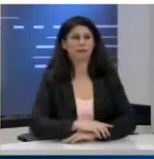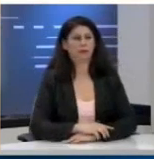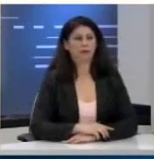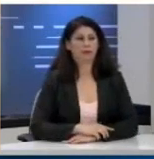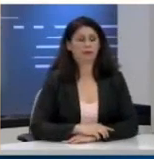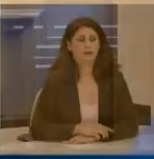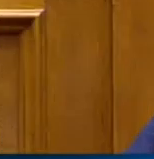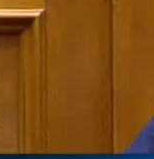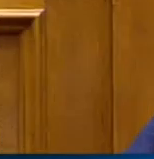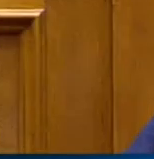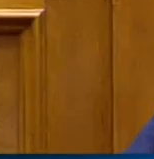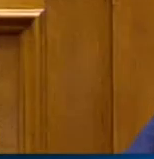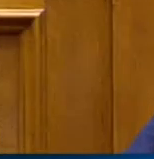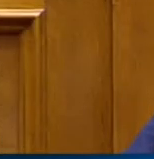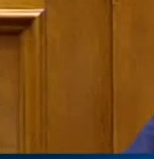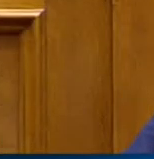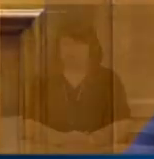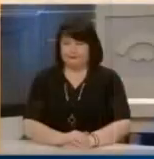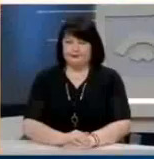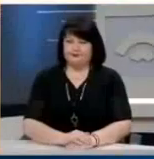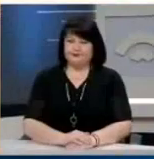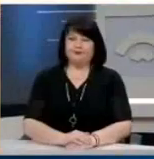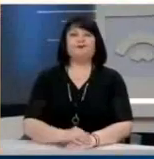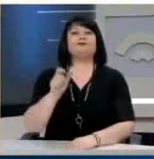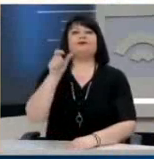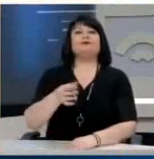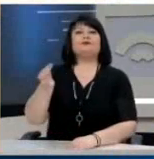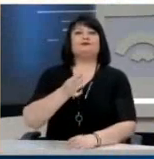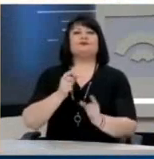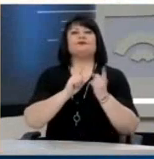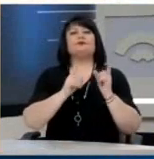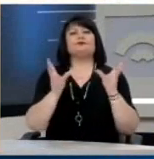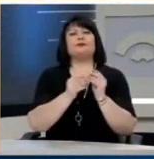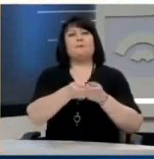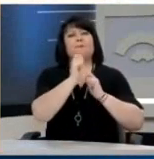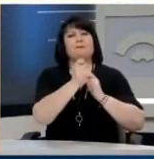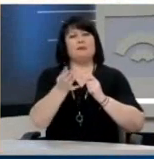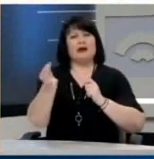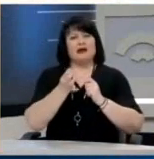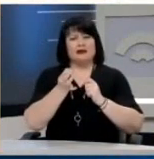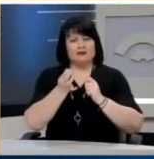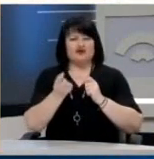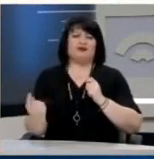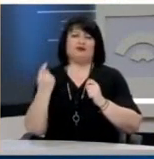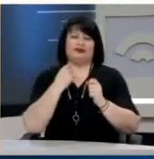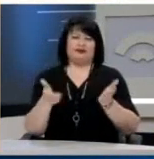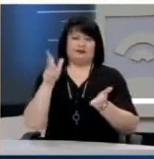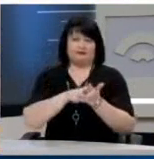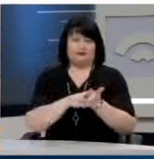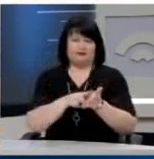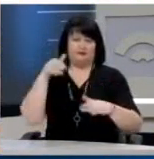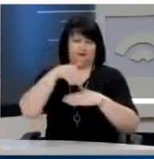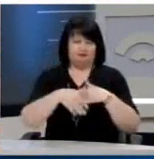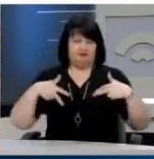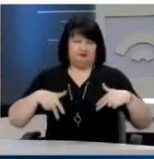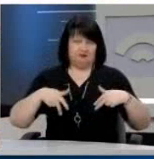συνθήκη των Πρεσπών αποτύχατε, γιατί είχατε και εκεί προδιαγράψει και προεξοφλήσει την αποτυχία ή την μη κύρωση της πτώσης της κυβέρνησης.